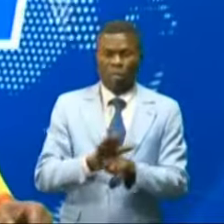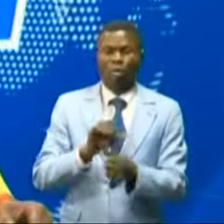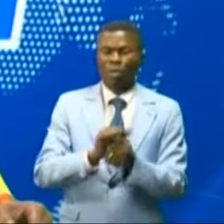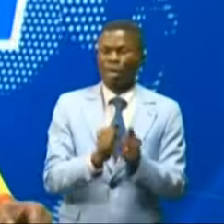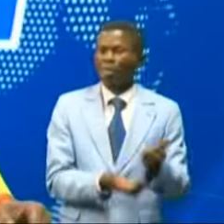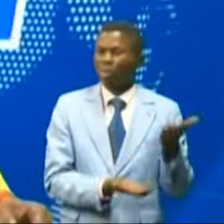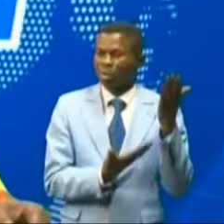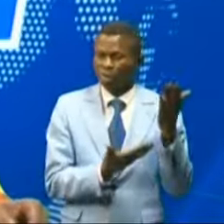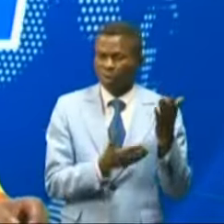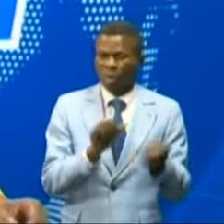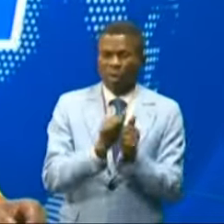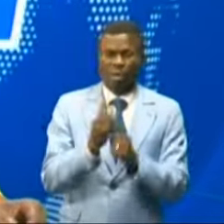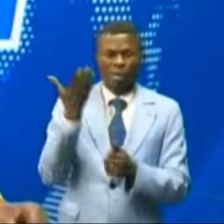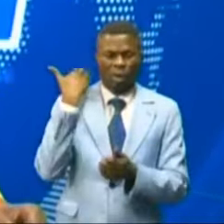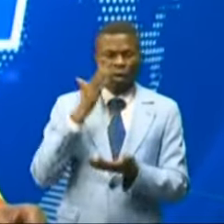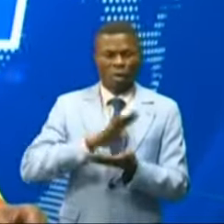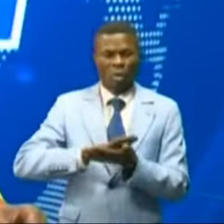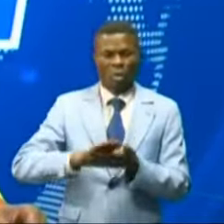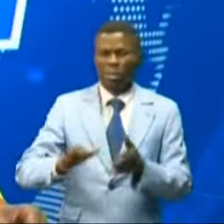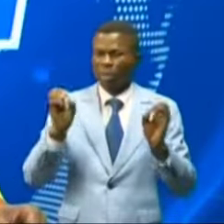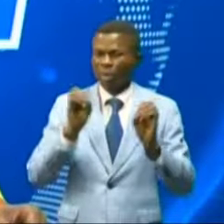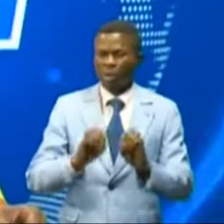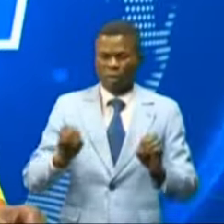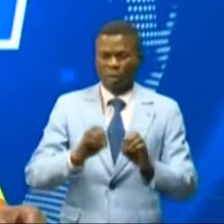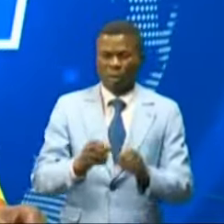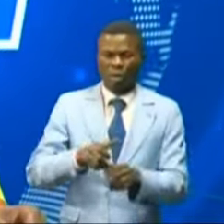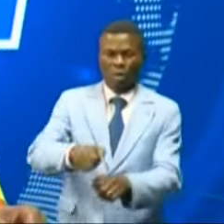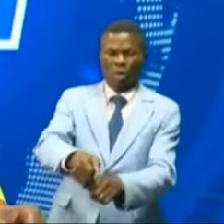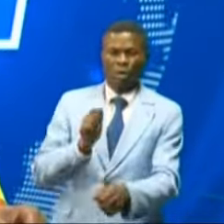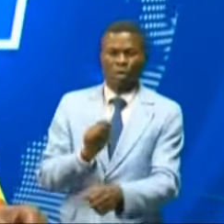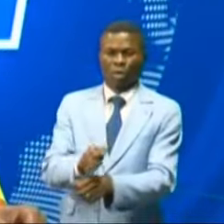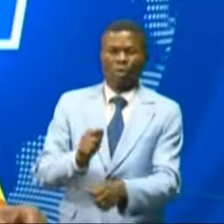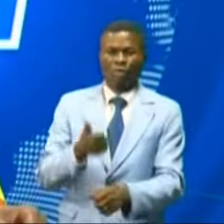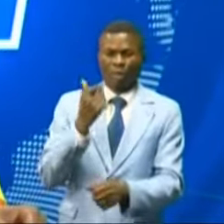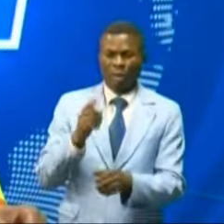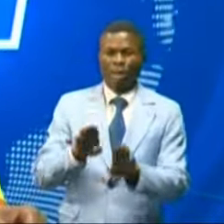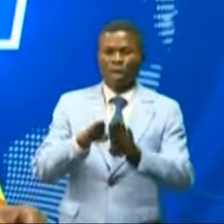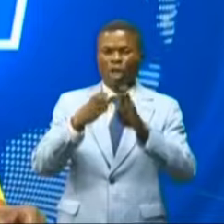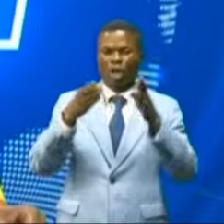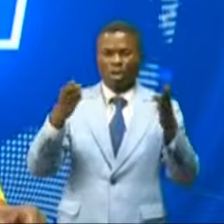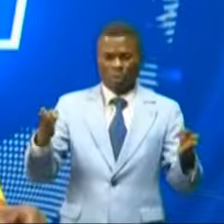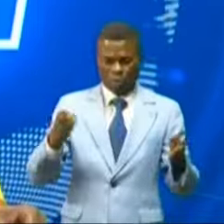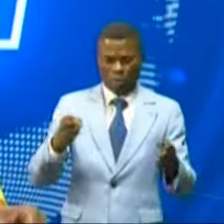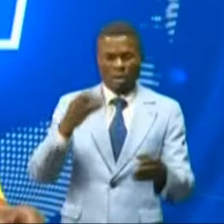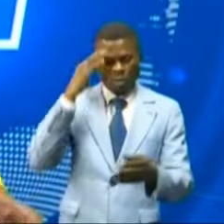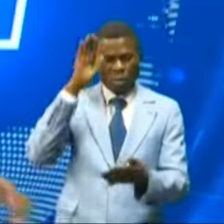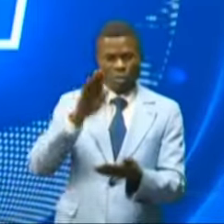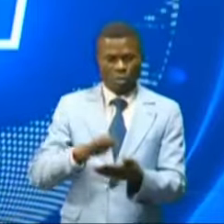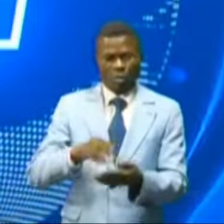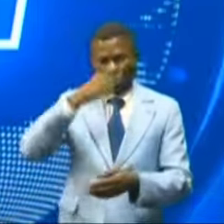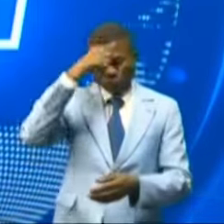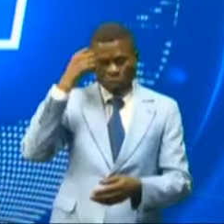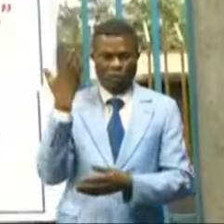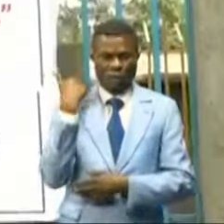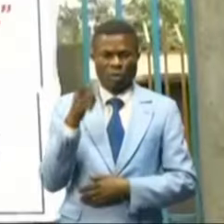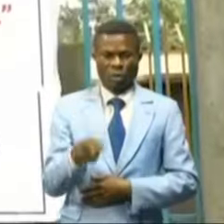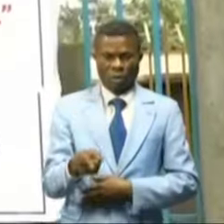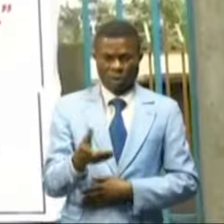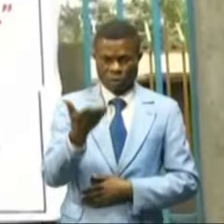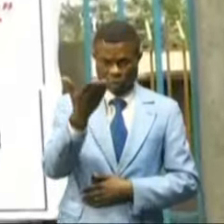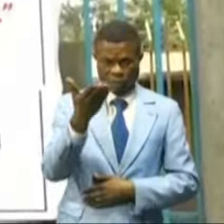en termes d'eau potable. Des forages ont été inaugurés pour réduire les déficits constatés. Suivez cela en images et commentaires.